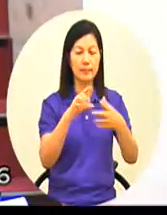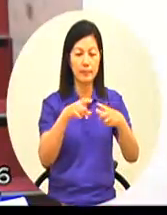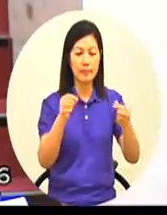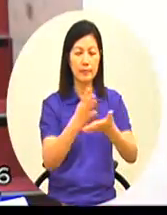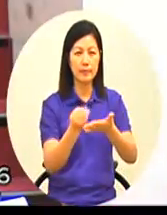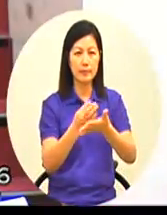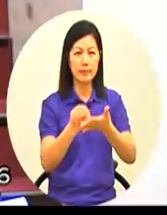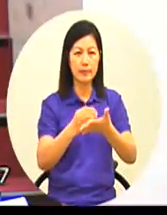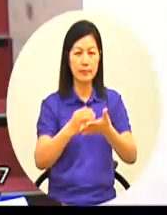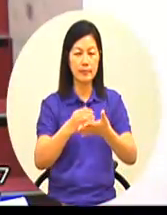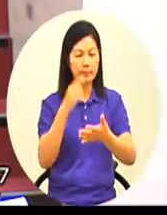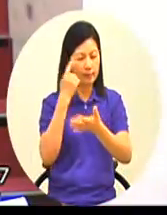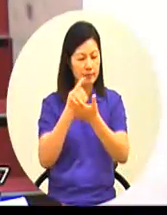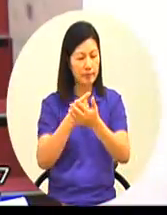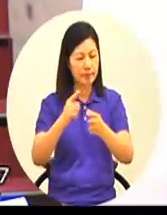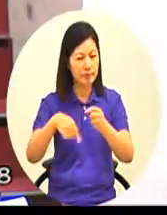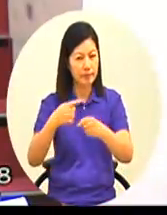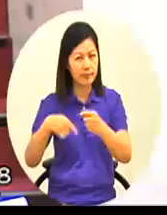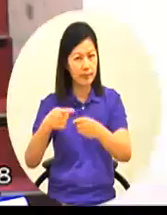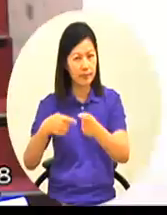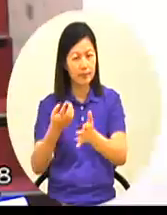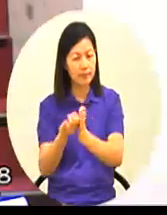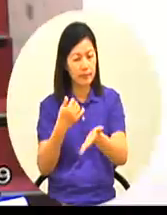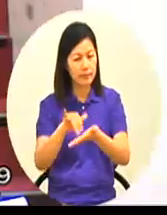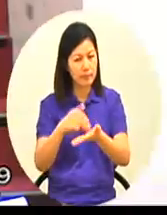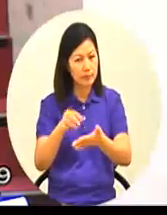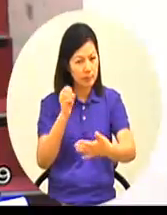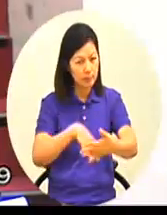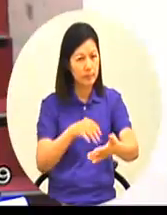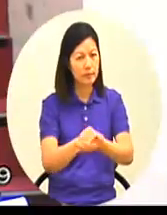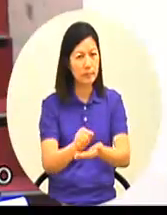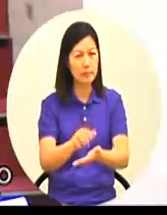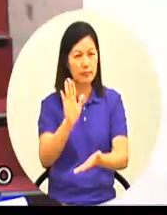有在编列预算做这个